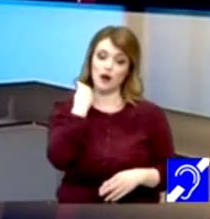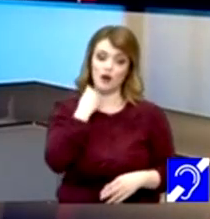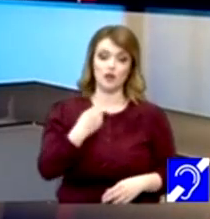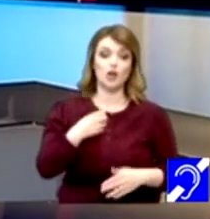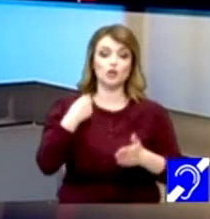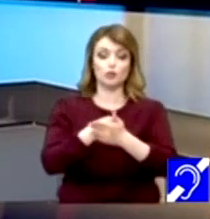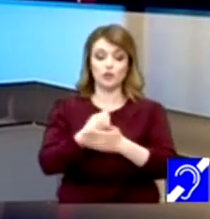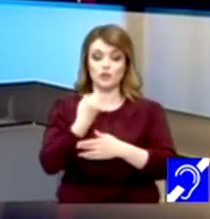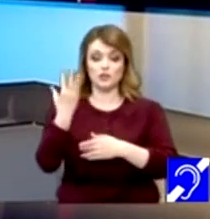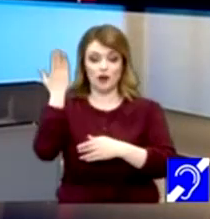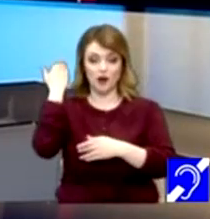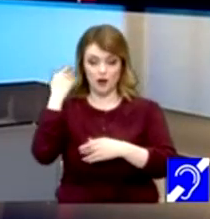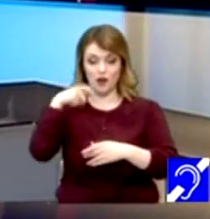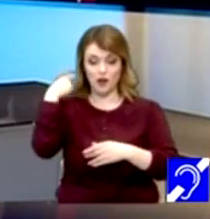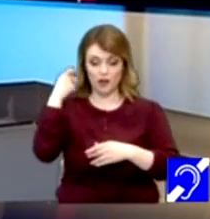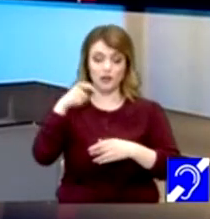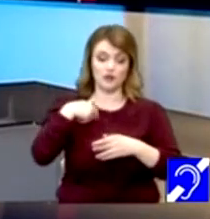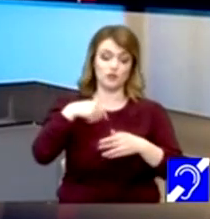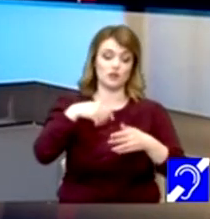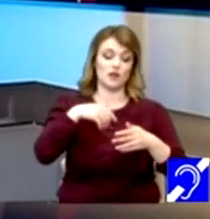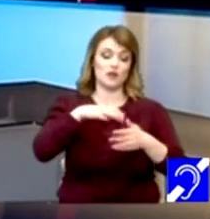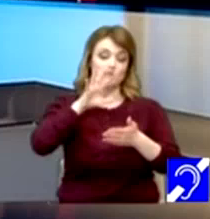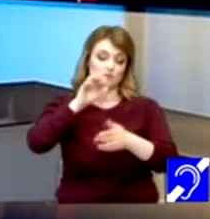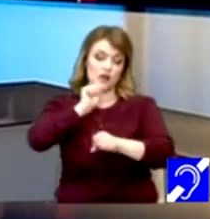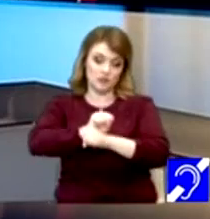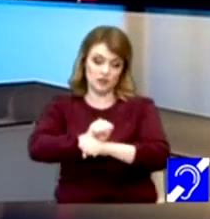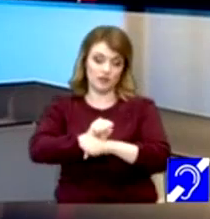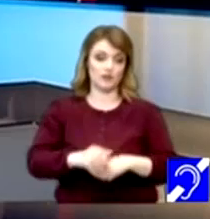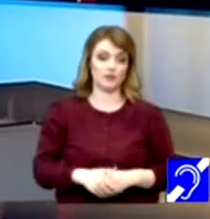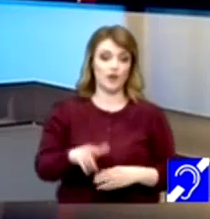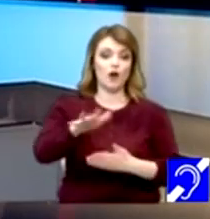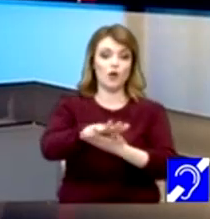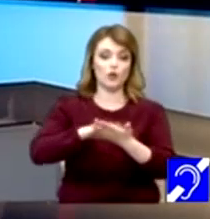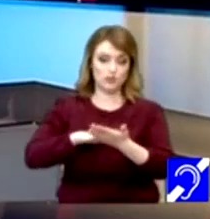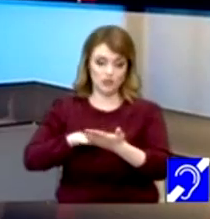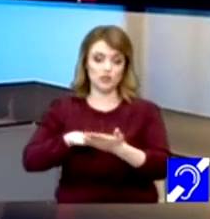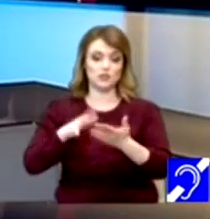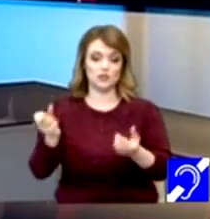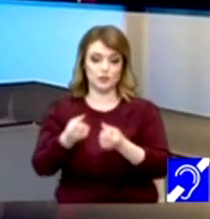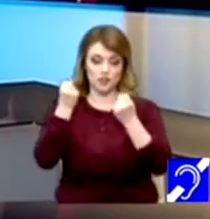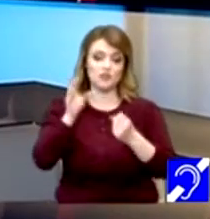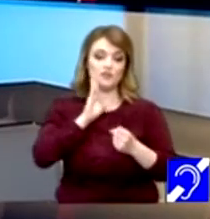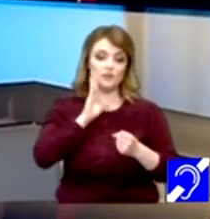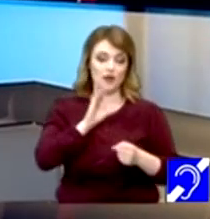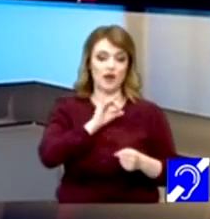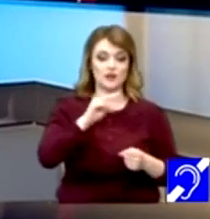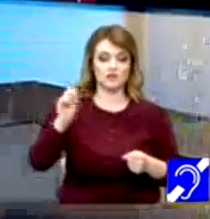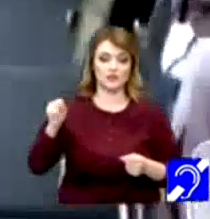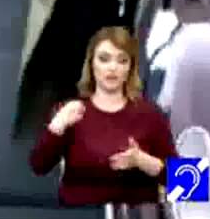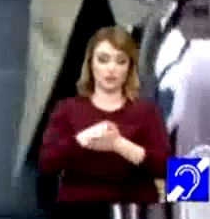cu câțiva ani când s-a retras. A continuat să fie sprijinit sprijinul reginei Elisabeta până azi.